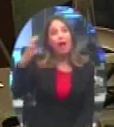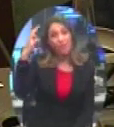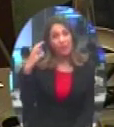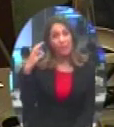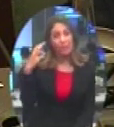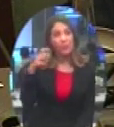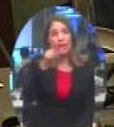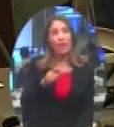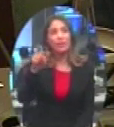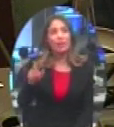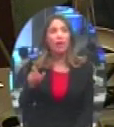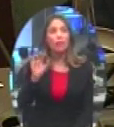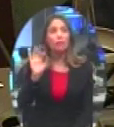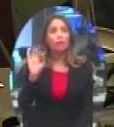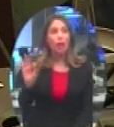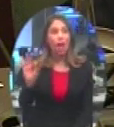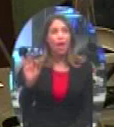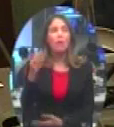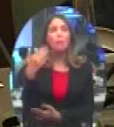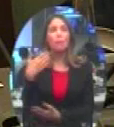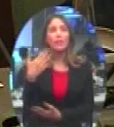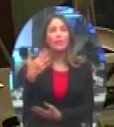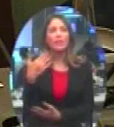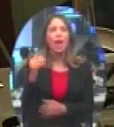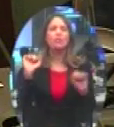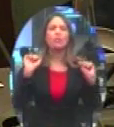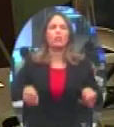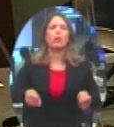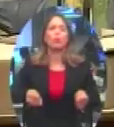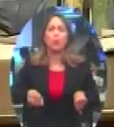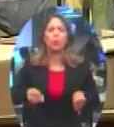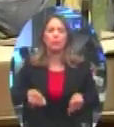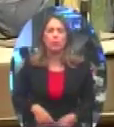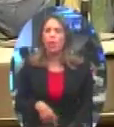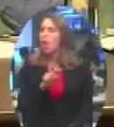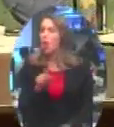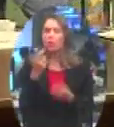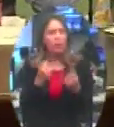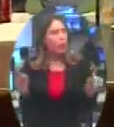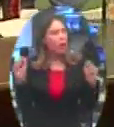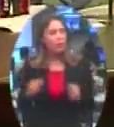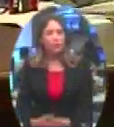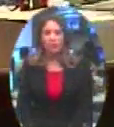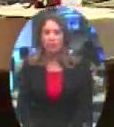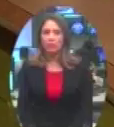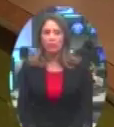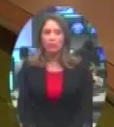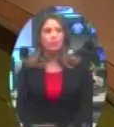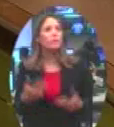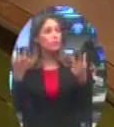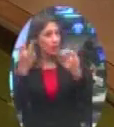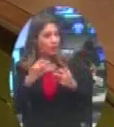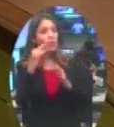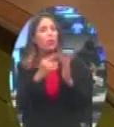אזרחים שלה היא מדינה דיקטטורית כלפי ערבים, לא דמוקרטית. ולבסוף כצפוי החוק עבר לא לפני